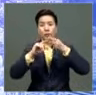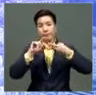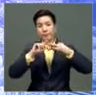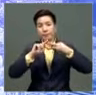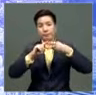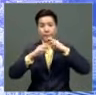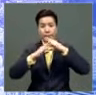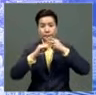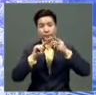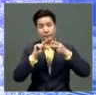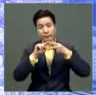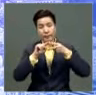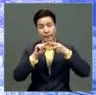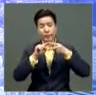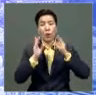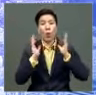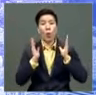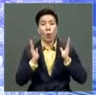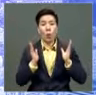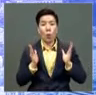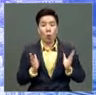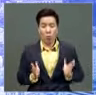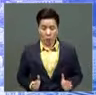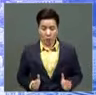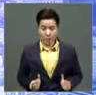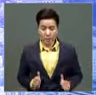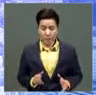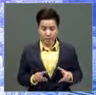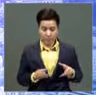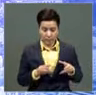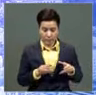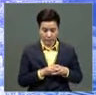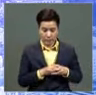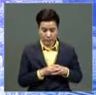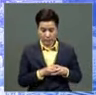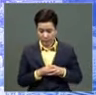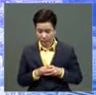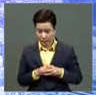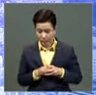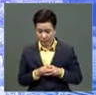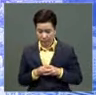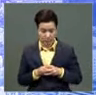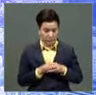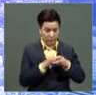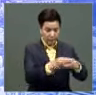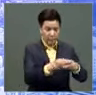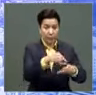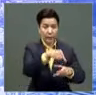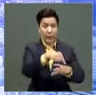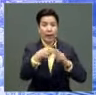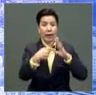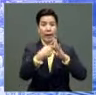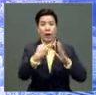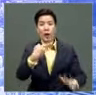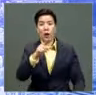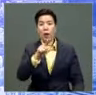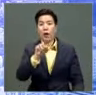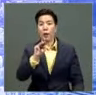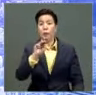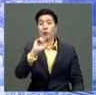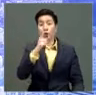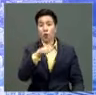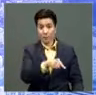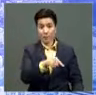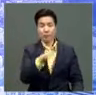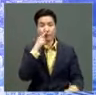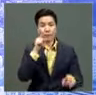ที่มีผู้ที่ไปที่ห้างแหลมทองซึ่งเป็นช่วงเวลาเดียวกันกับทางก